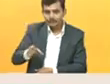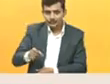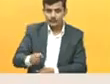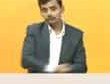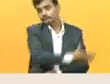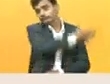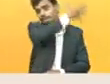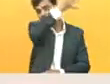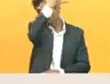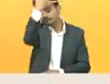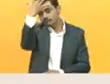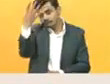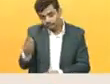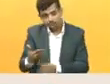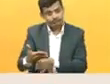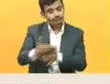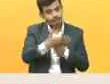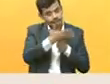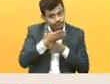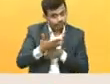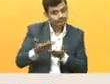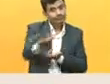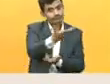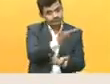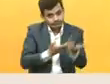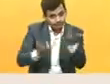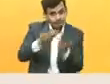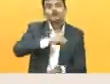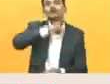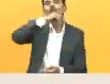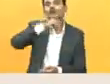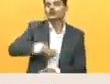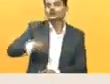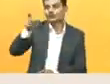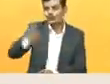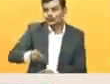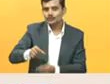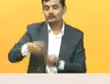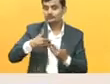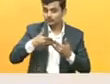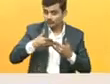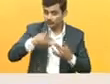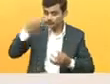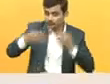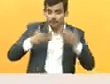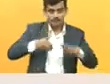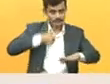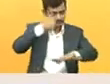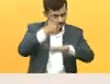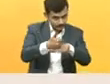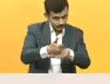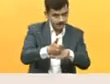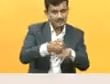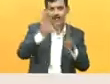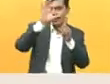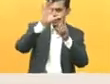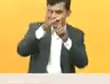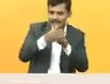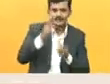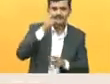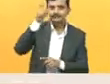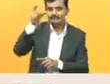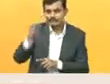पूरा दिन बिताया। युवाओं ने स्टार्टअप्स, कल्चर, विमेन, यूथ